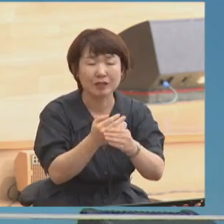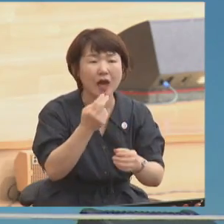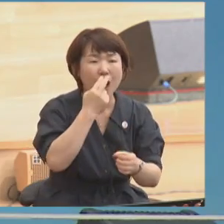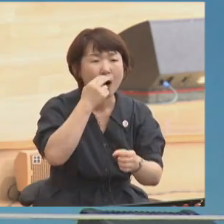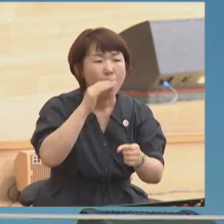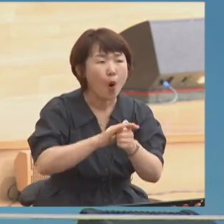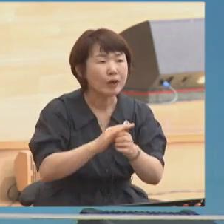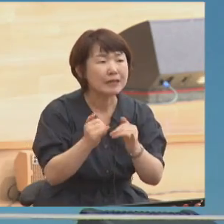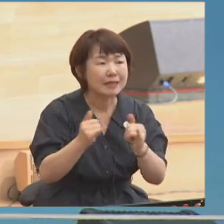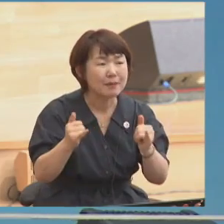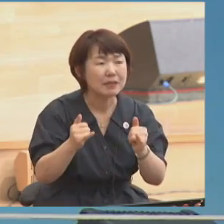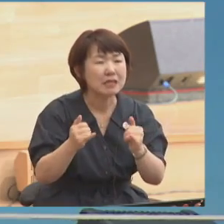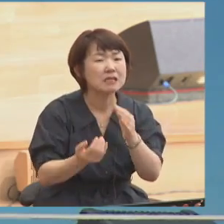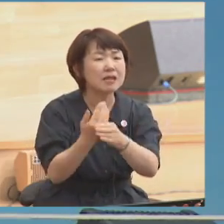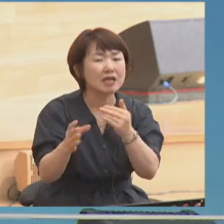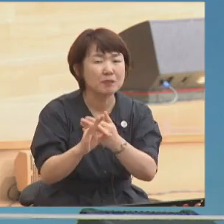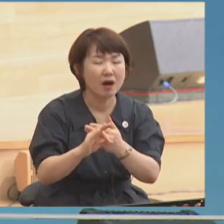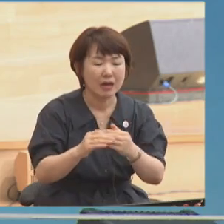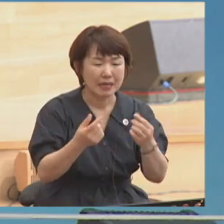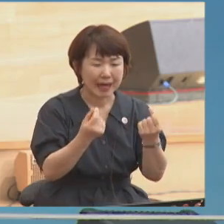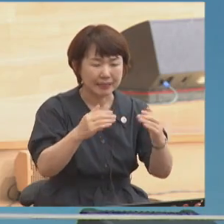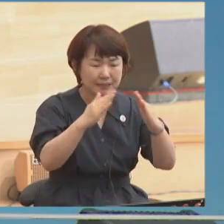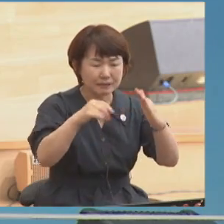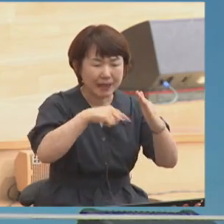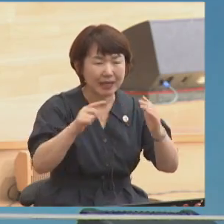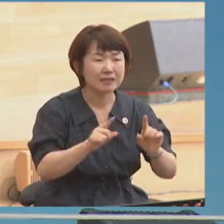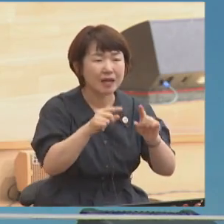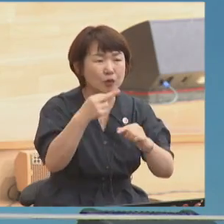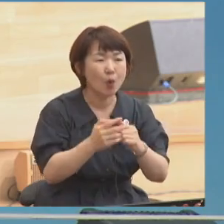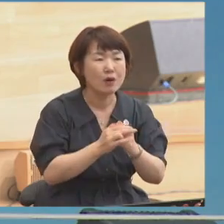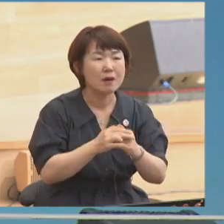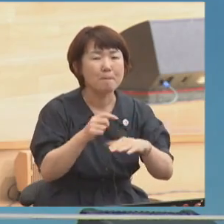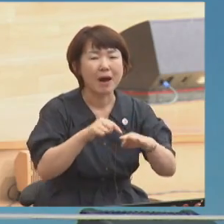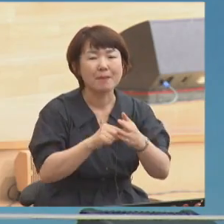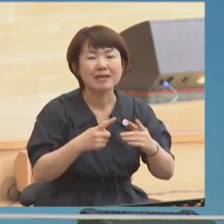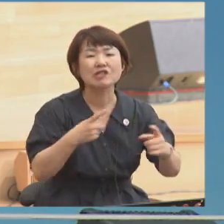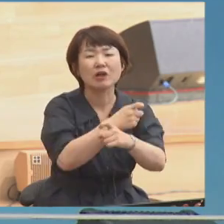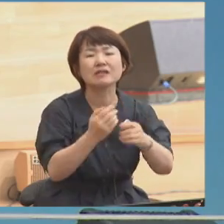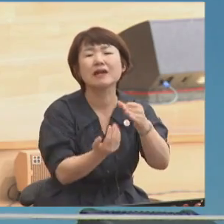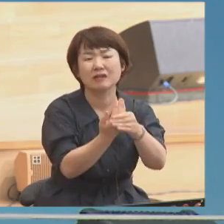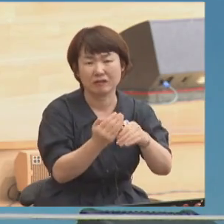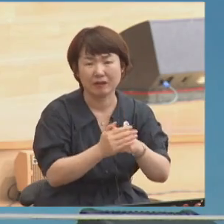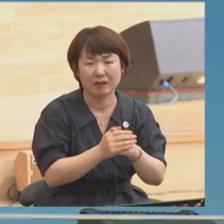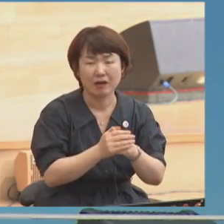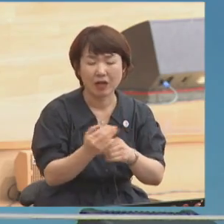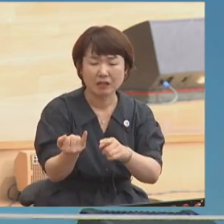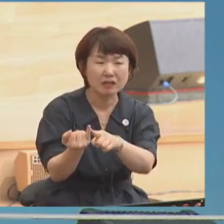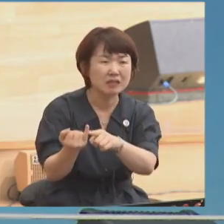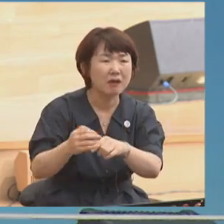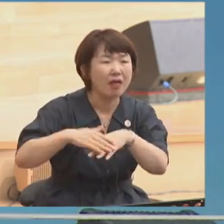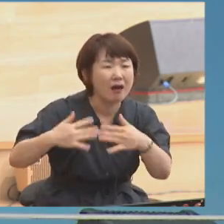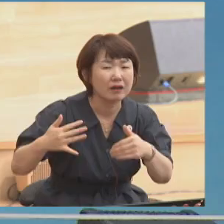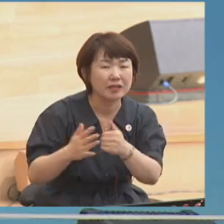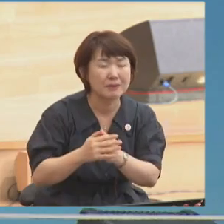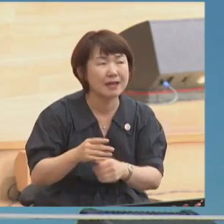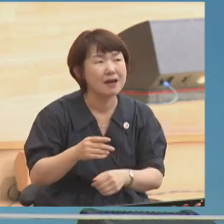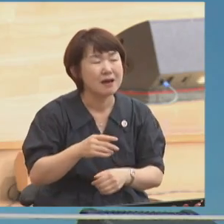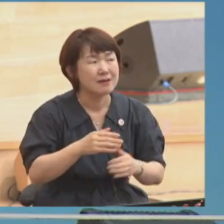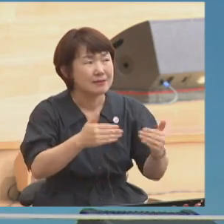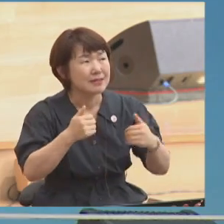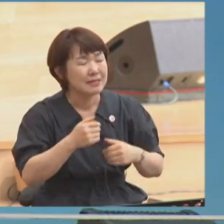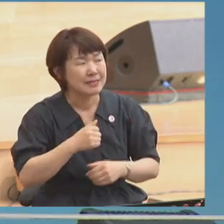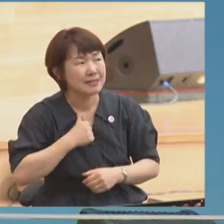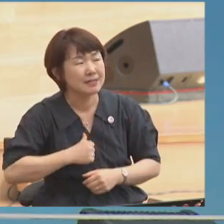마음으로 적이 생기는, 같은 집안에 같이 살아도 마음으로 적이 생기는 거예요. 그럼 상대는 지금 힘이 없으니까 그걸